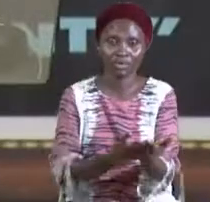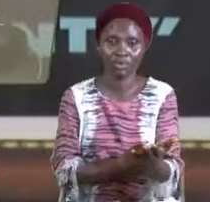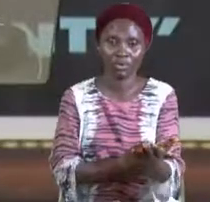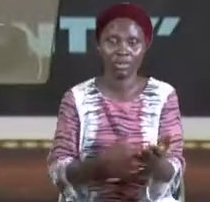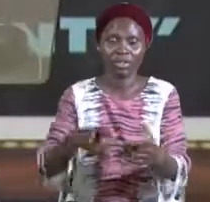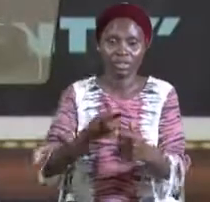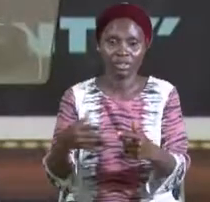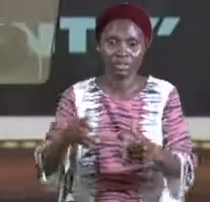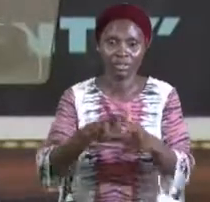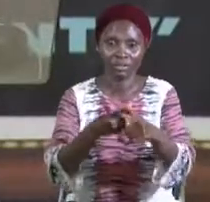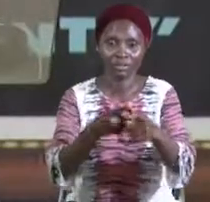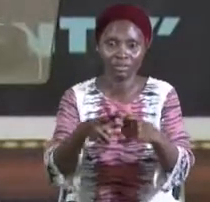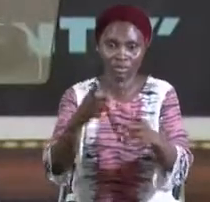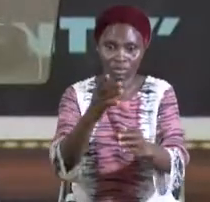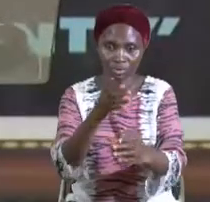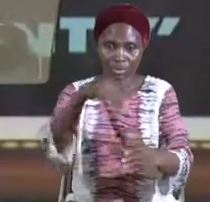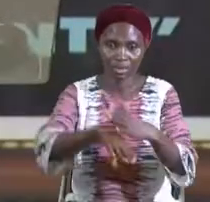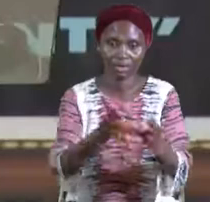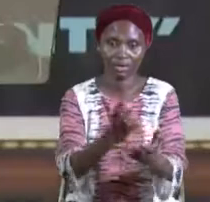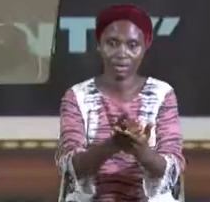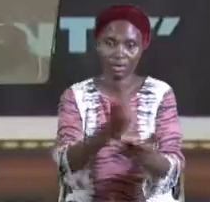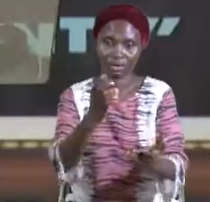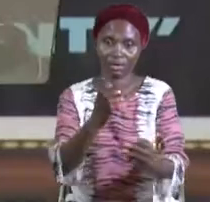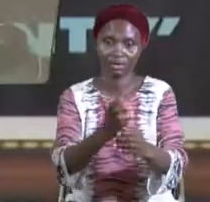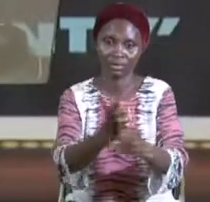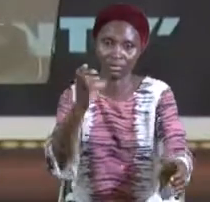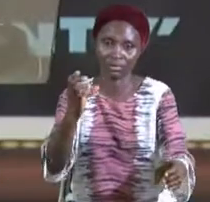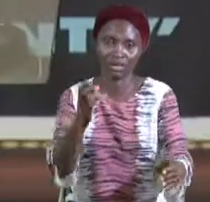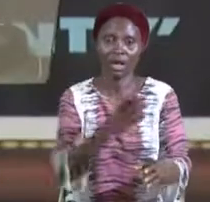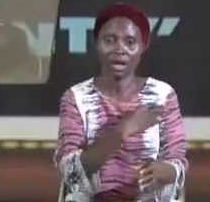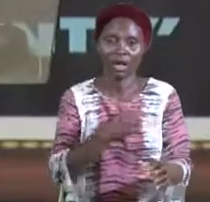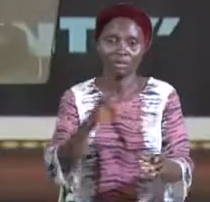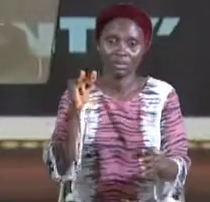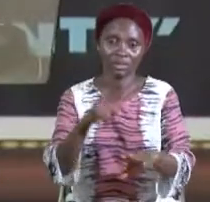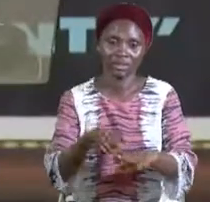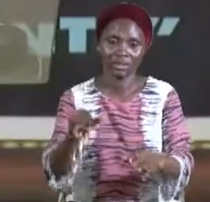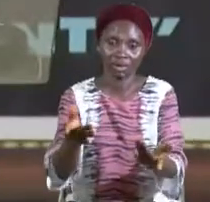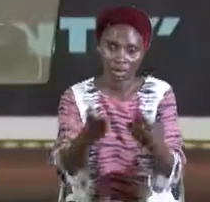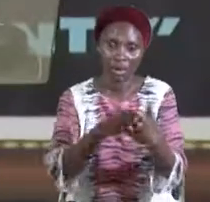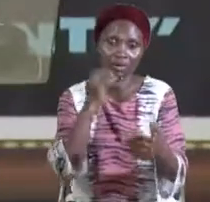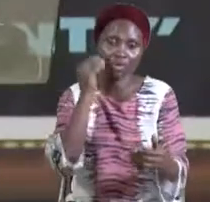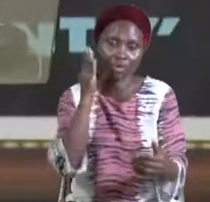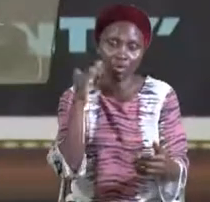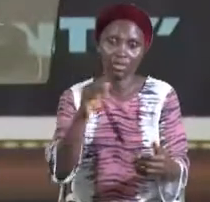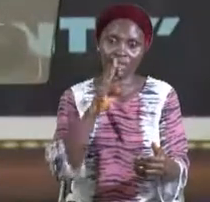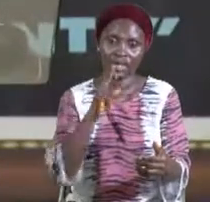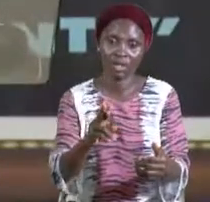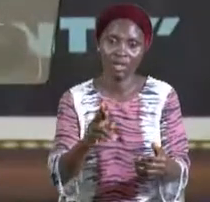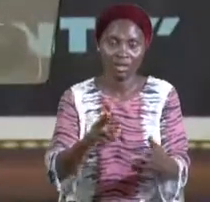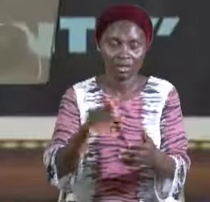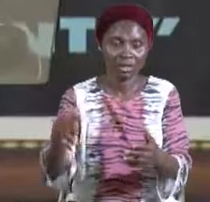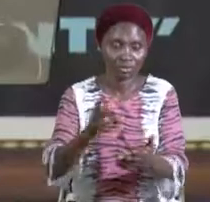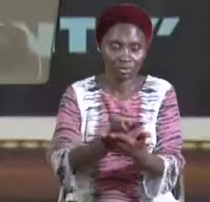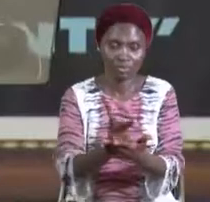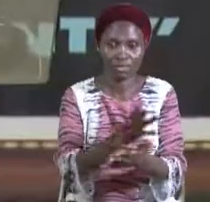Et ils vont au service. Et pendant qu'ils reviennent à la maison, l'embouteillage est beaucoup. Et quand ils atteignent la maison, ils préparent. Ils